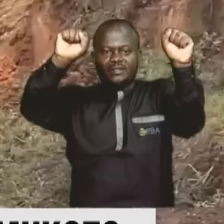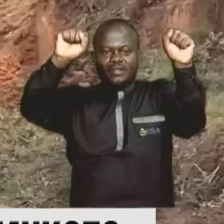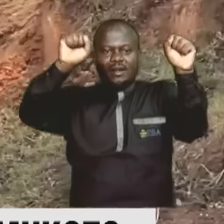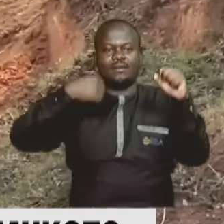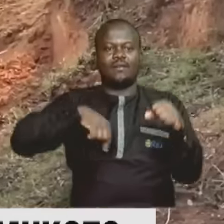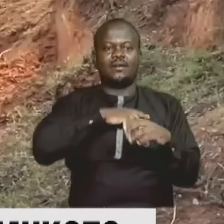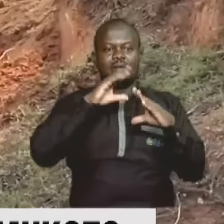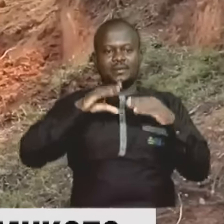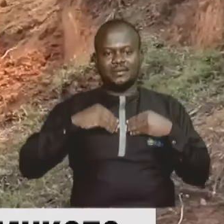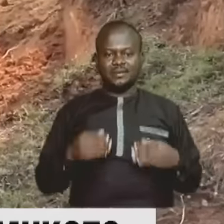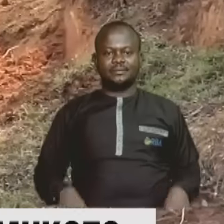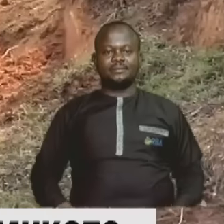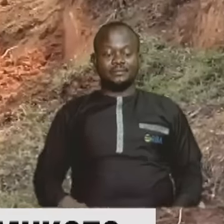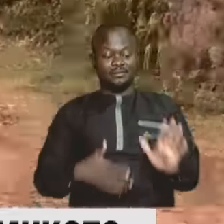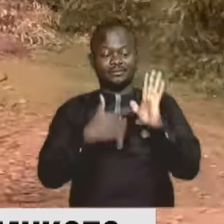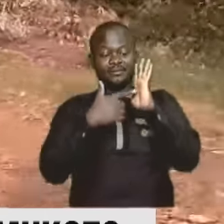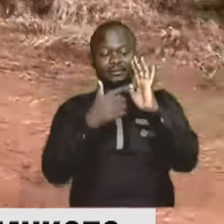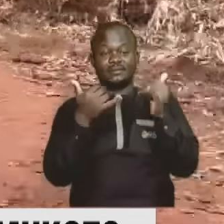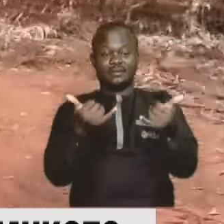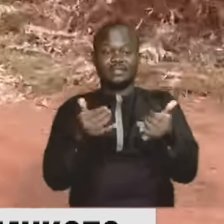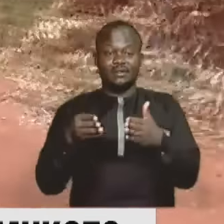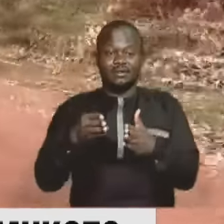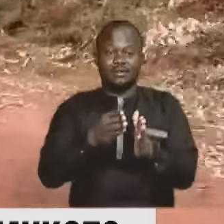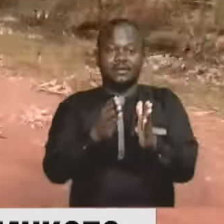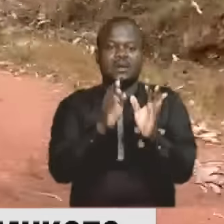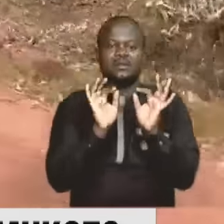yawutwemereye kigaragara cyo uyu muhanda mbere